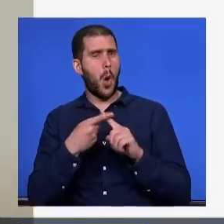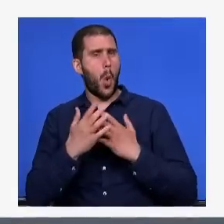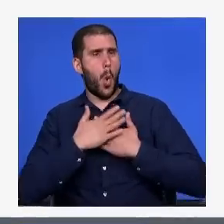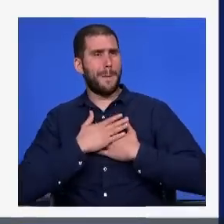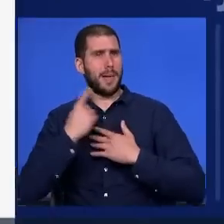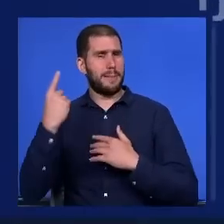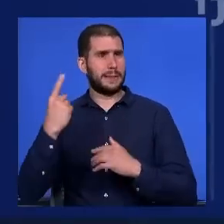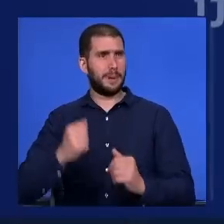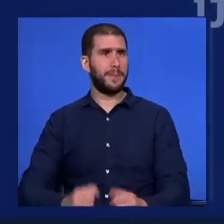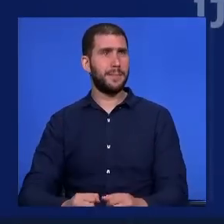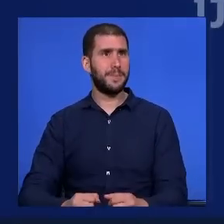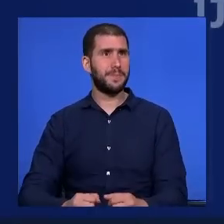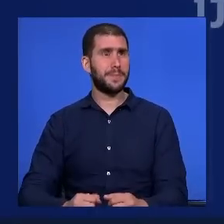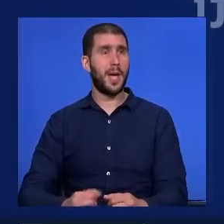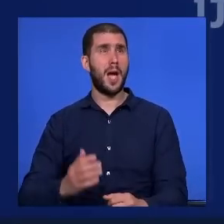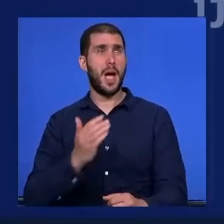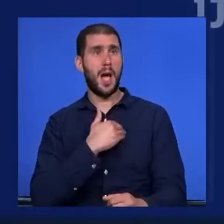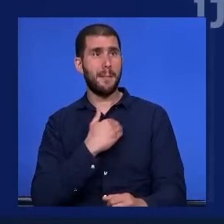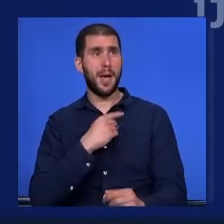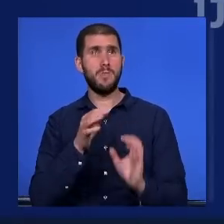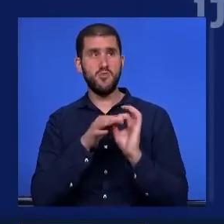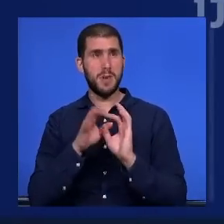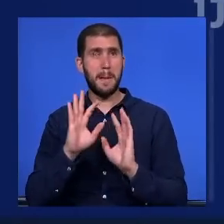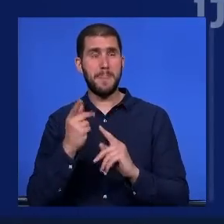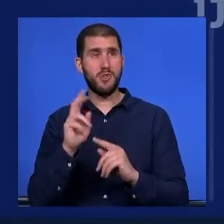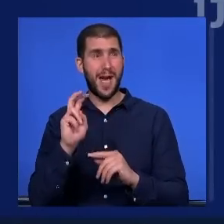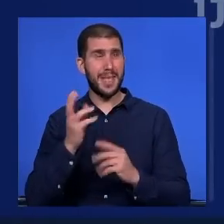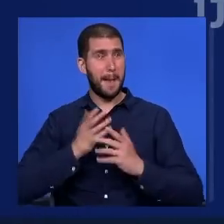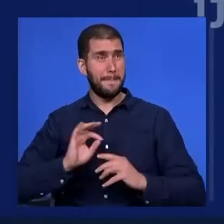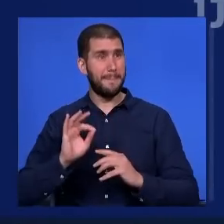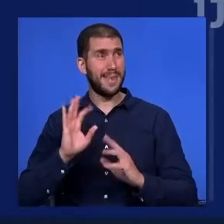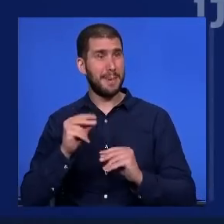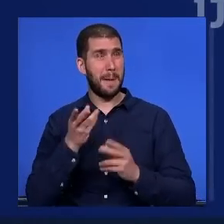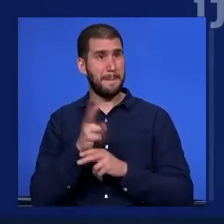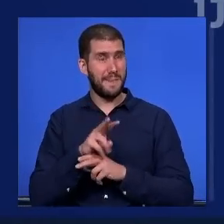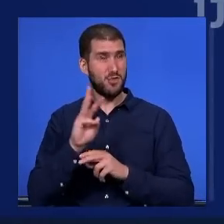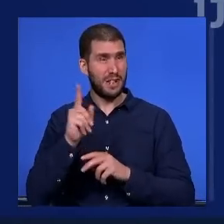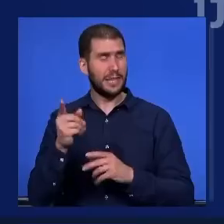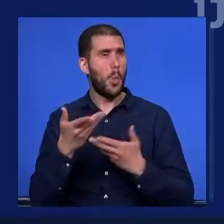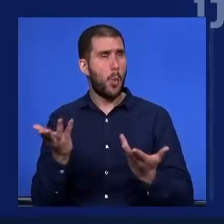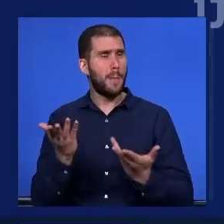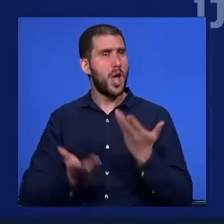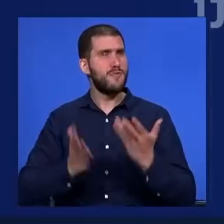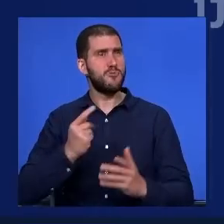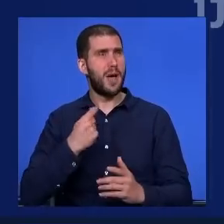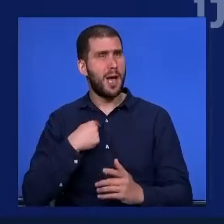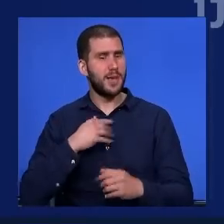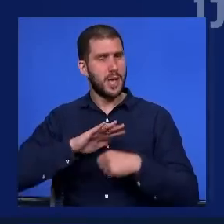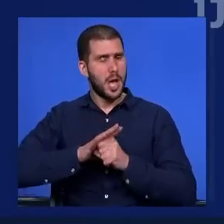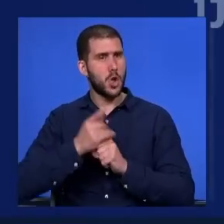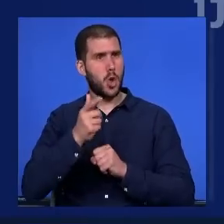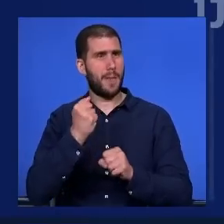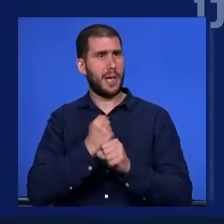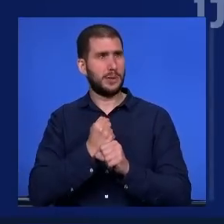הרומן בעצמה. אמרה לי משפט כזה של מה שעדי הבת שלך עברה עם המוות של שחר זה כלום לעומת מה שאני אגרום לה